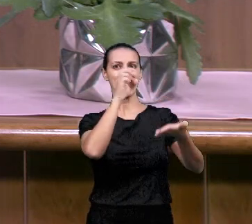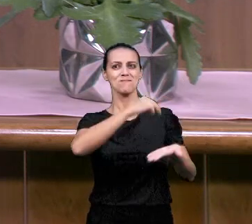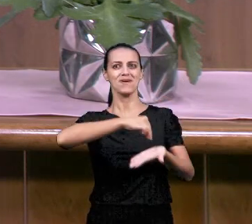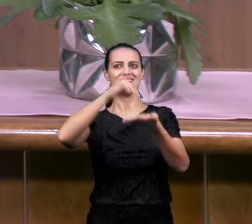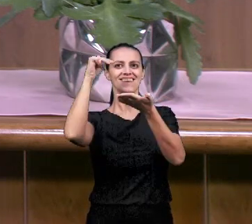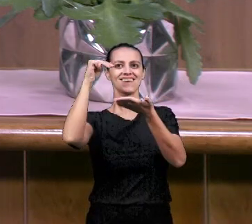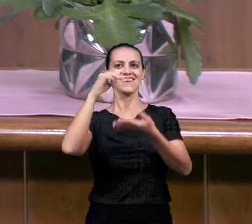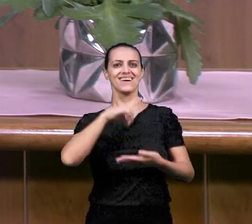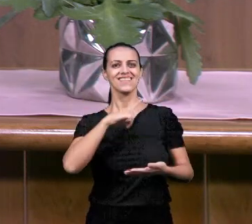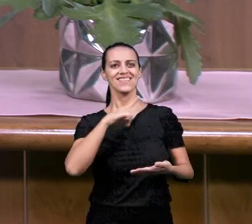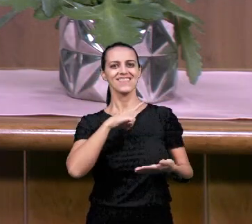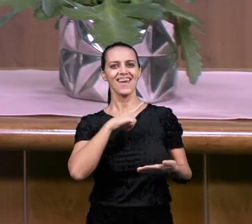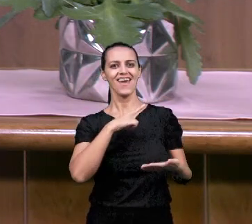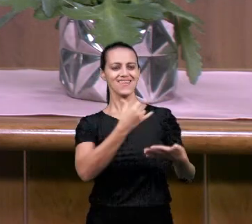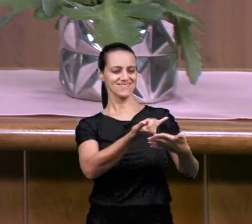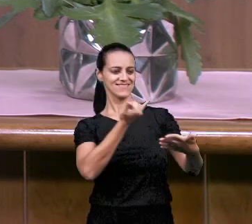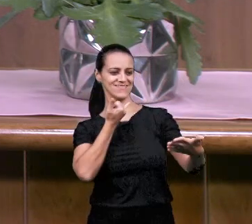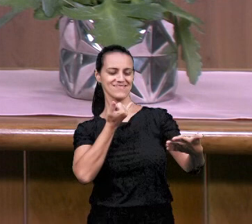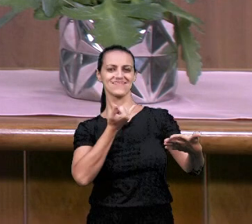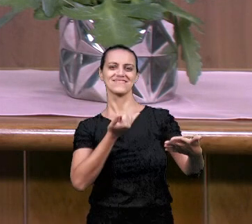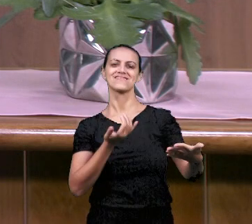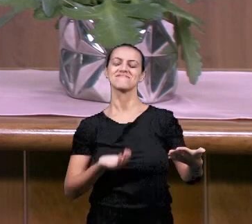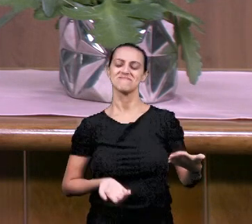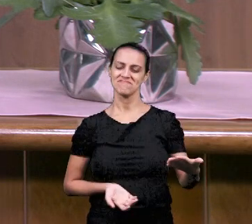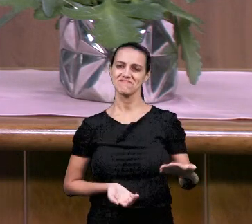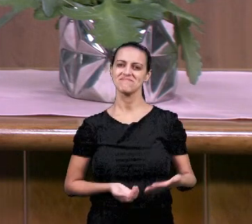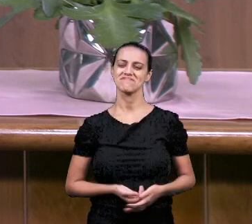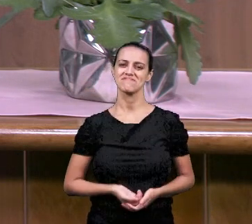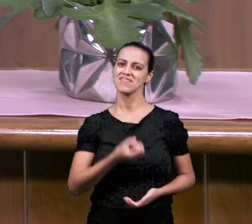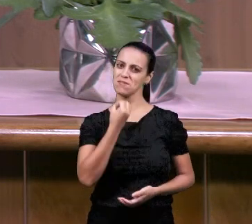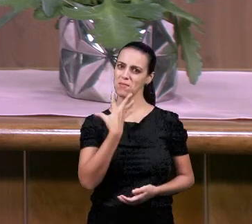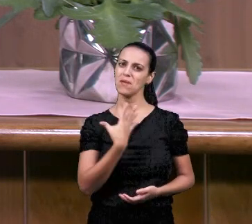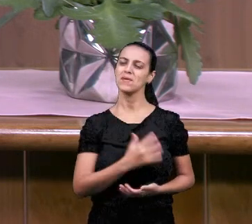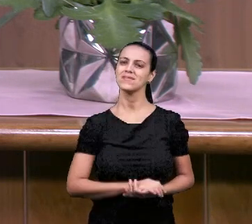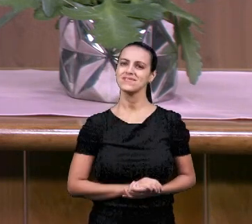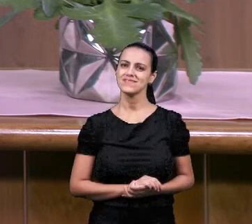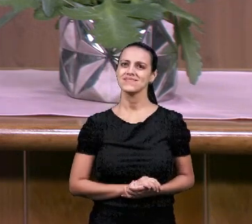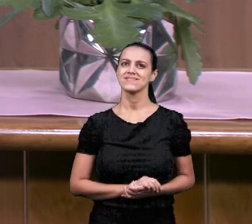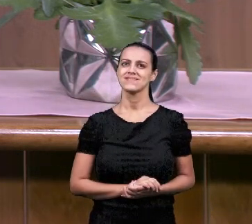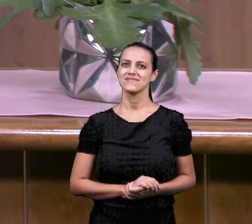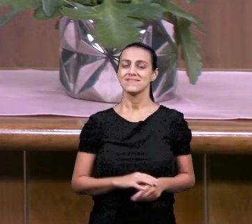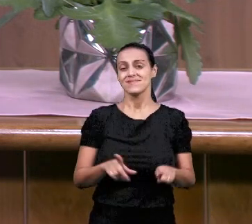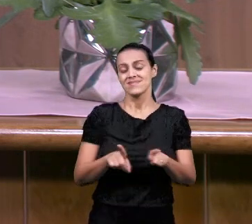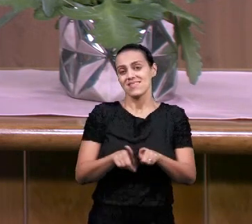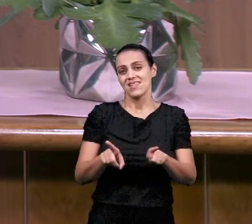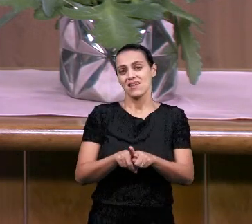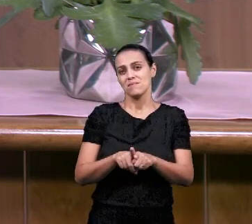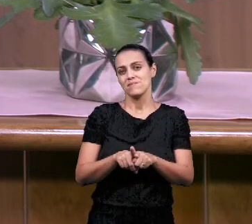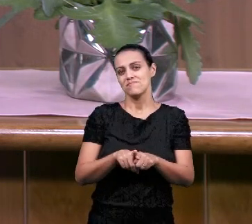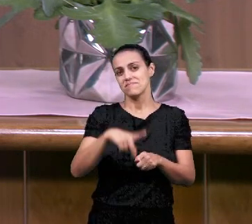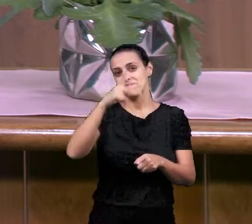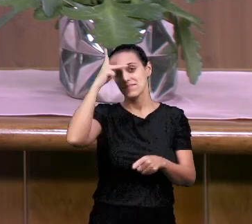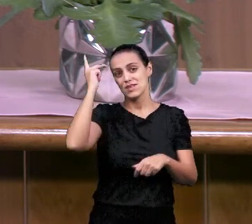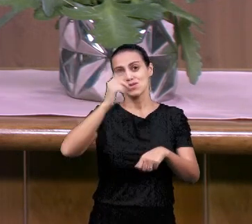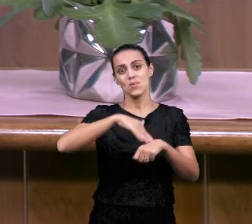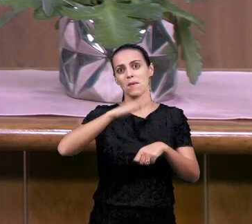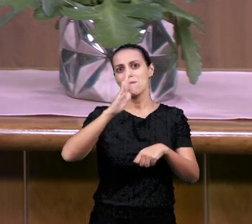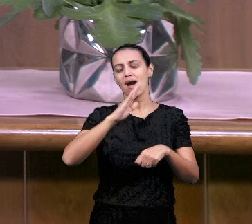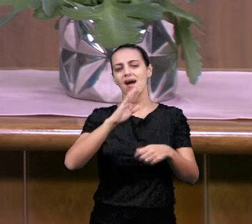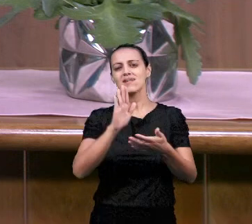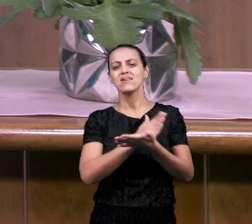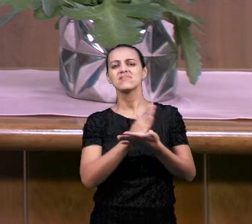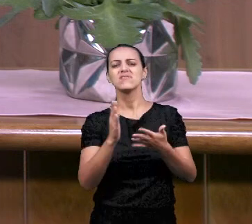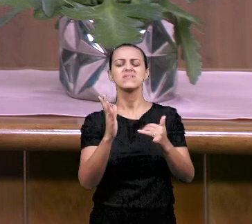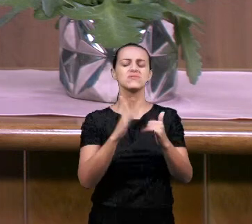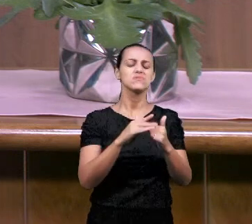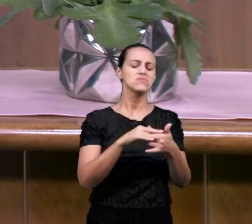quand on entre dans YouTube. Notre culte aussi va apparaître. Et la possibilité des personnes qui n'ont pas encore